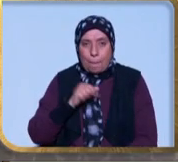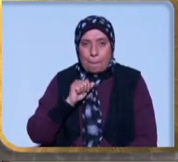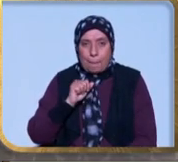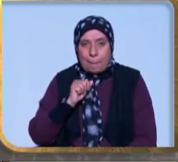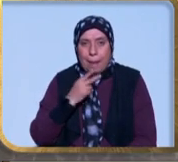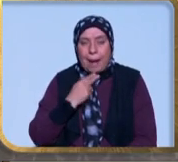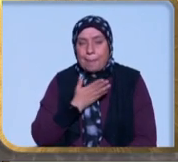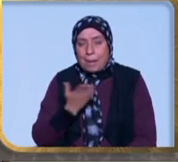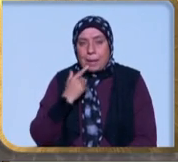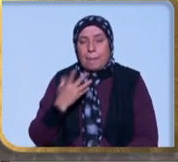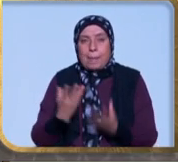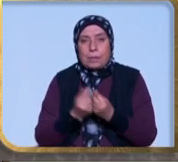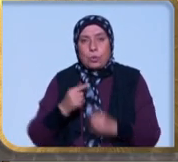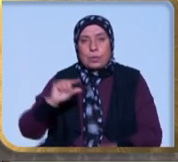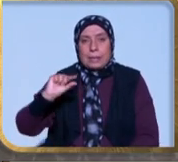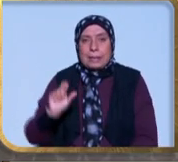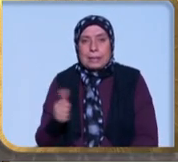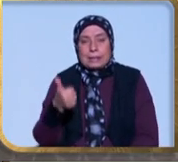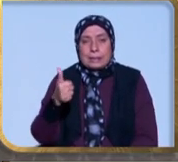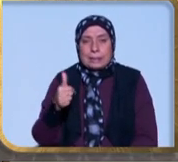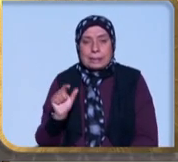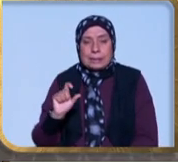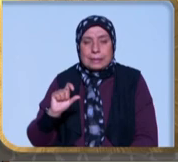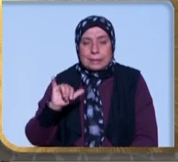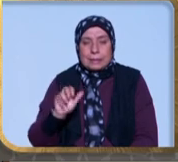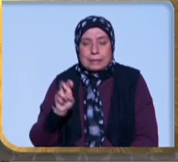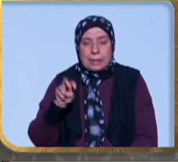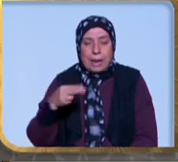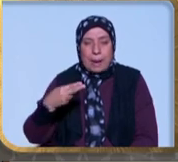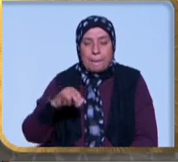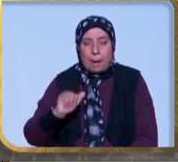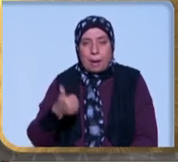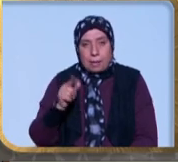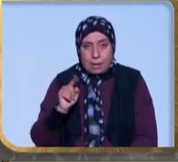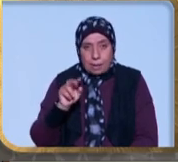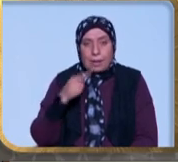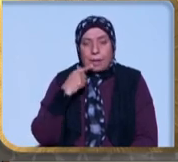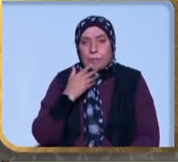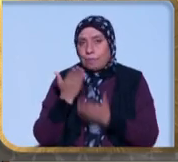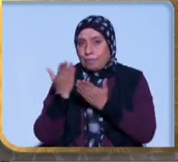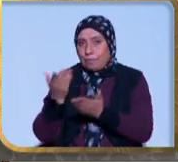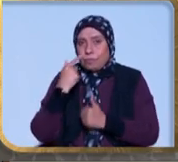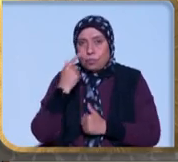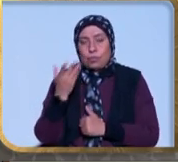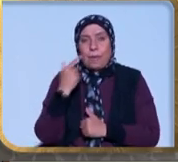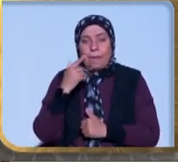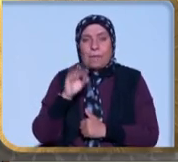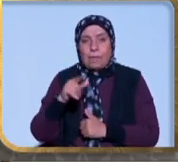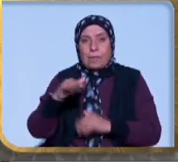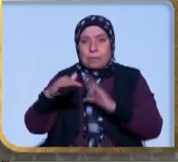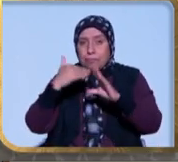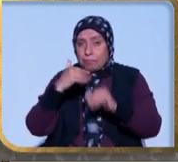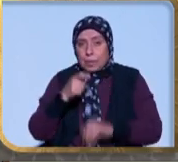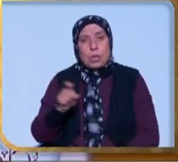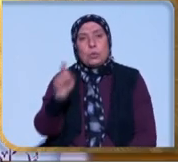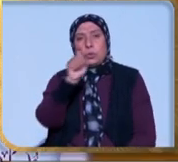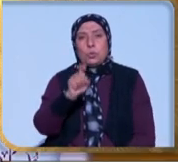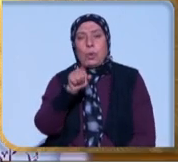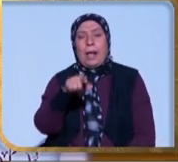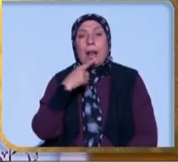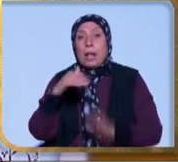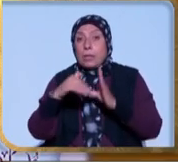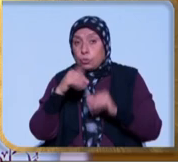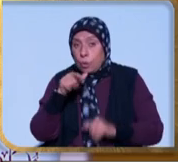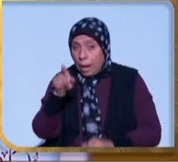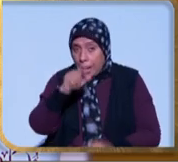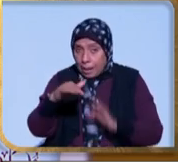الدكتورة نادي عمارة، دي الصفحة بتاعتنا، بنستقبل الأسئلة، ما بنجاوبش على الصفحة، بنجاوب من خلال